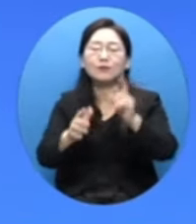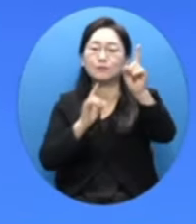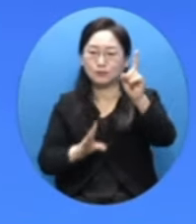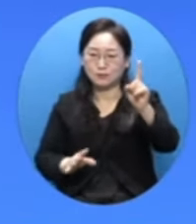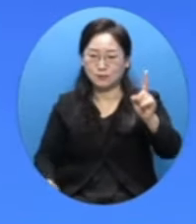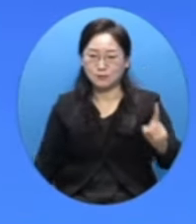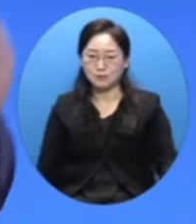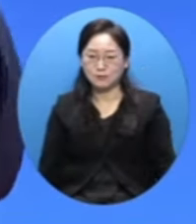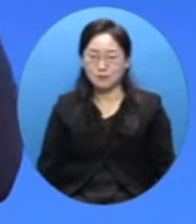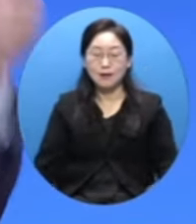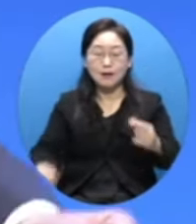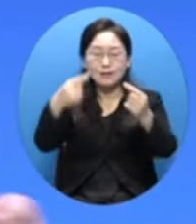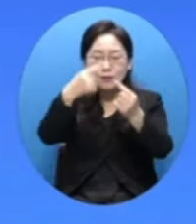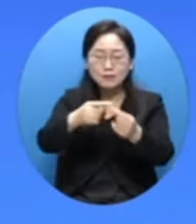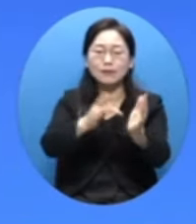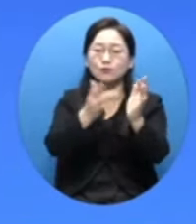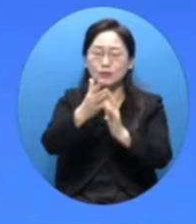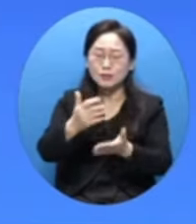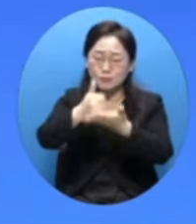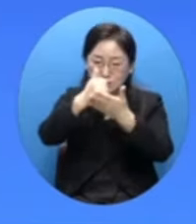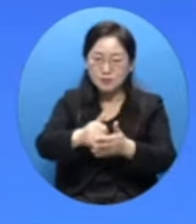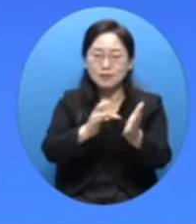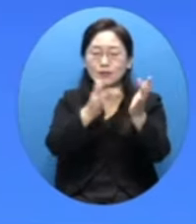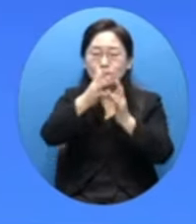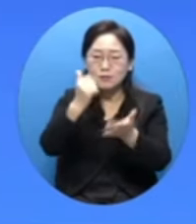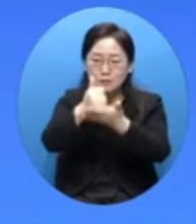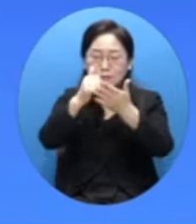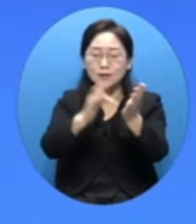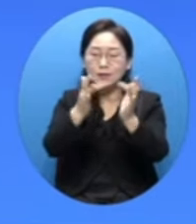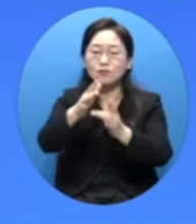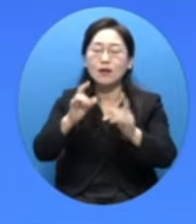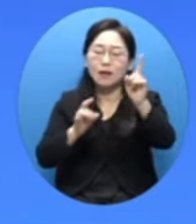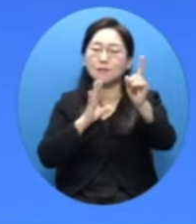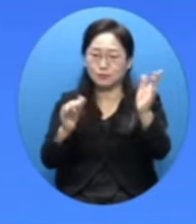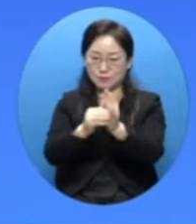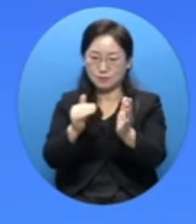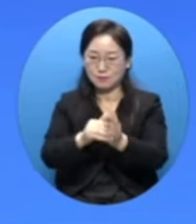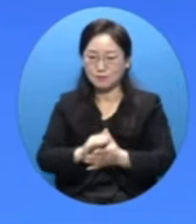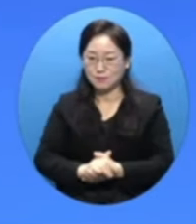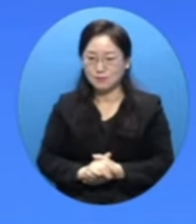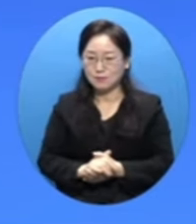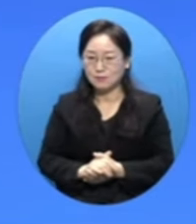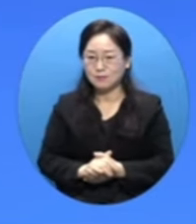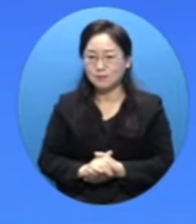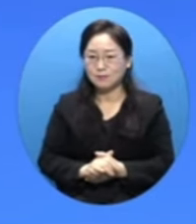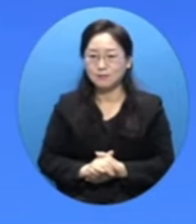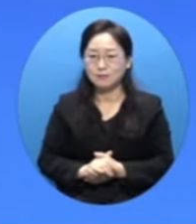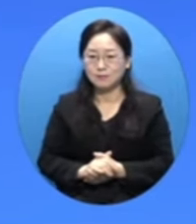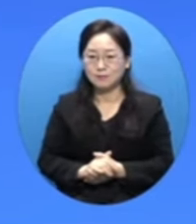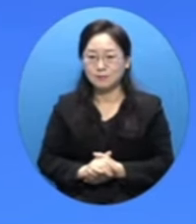없습니다. 첫째도 예수님, 둘째도 예수님, 마지막도 예수님이신 것입니다.